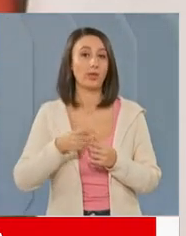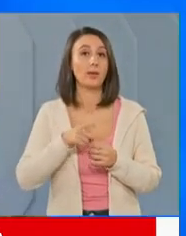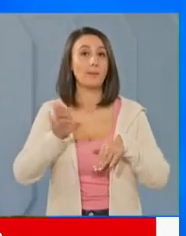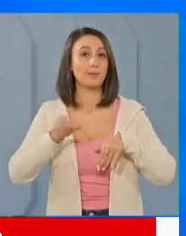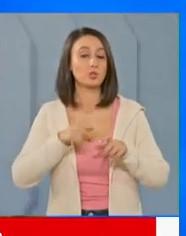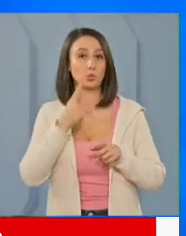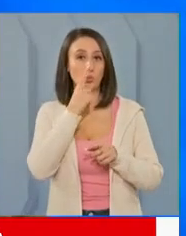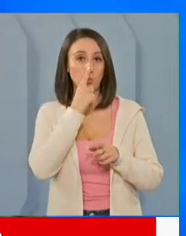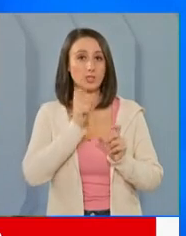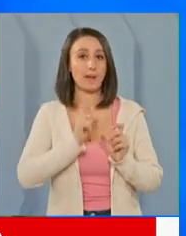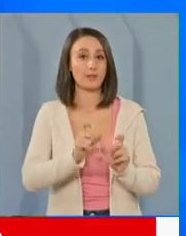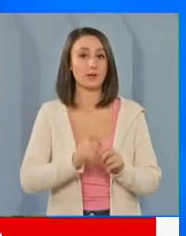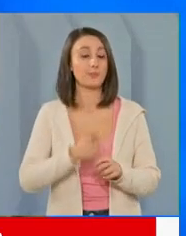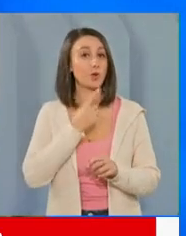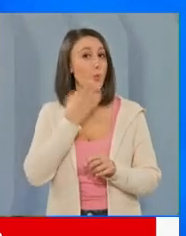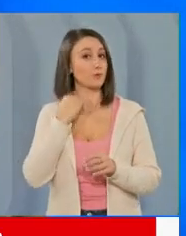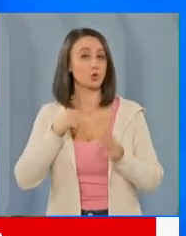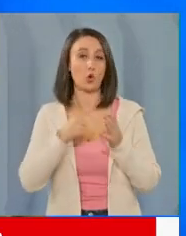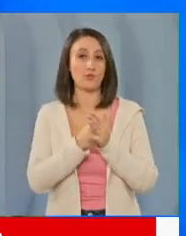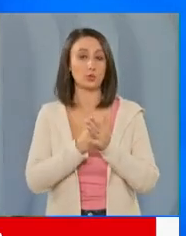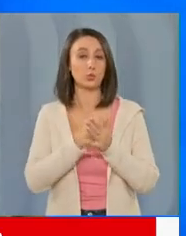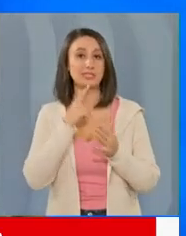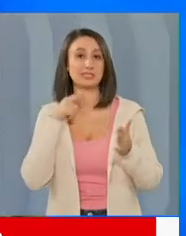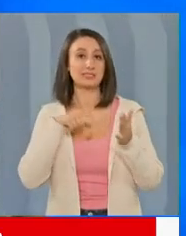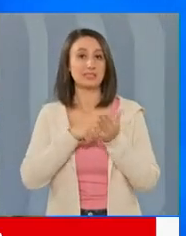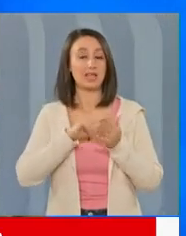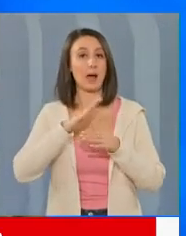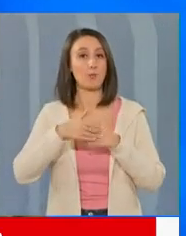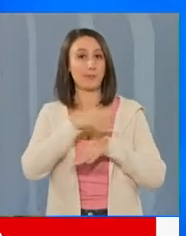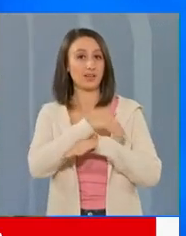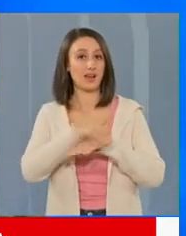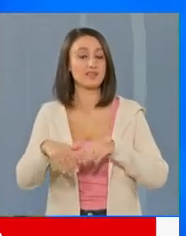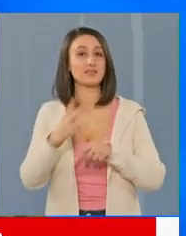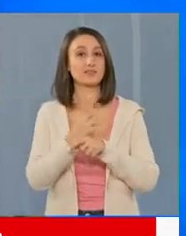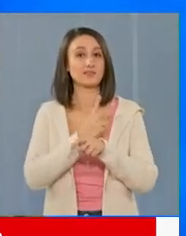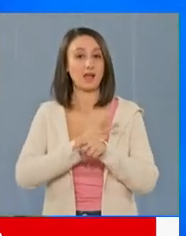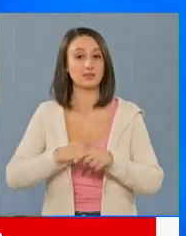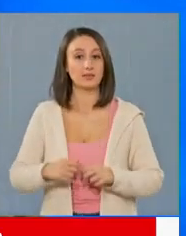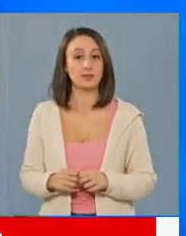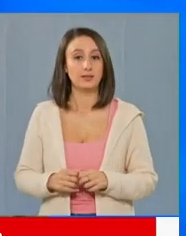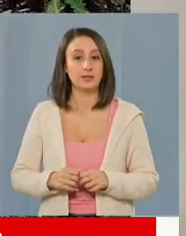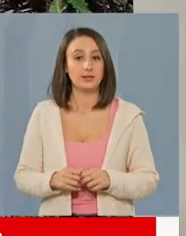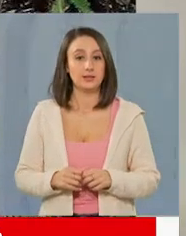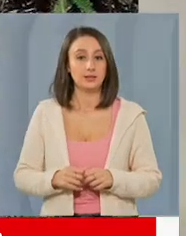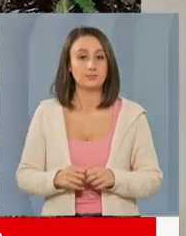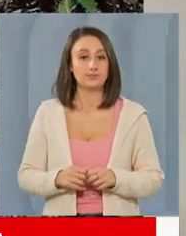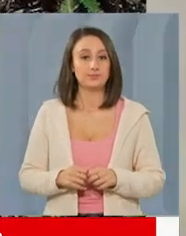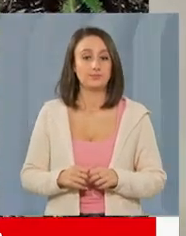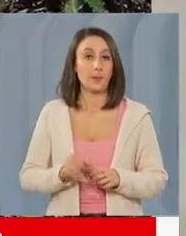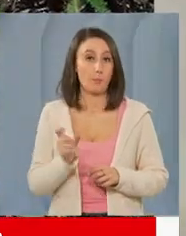Șoimu Ministrul rusal Apărării nu au fost lovituri asupra unor țintă din apropierea graniței de stat dintre Ucraina și Polonia